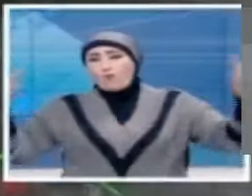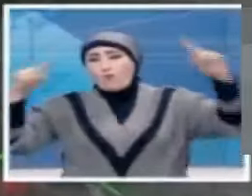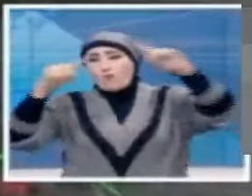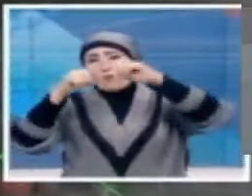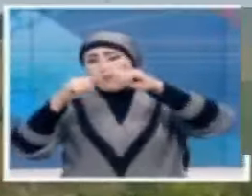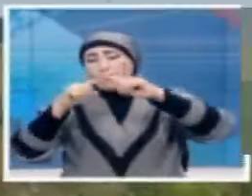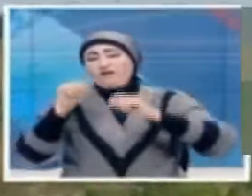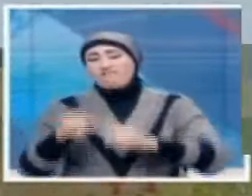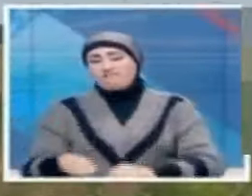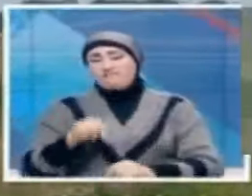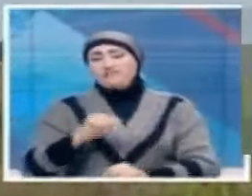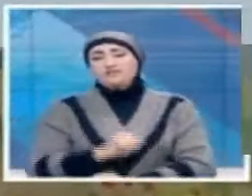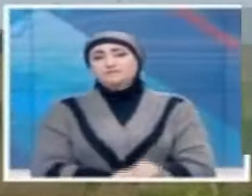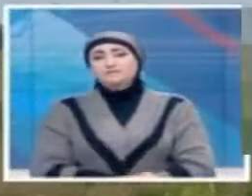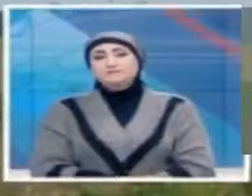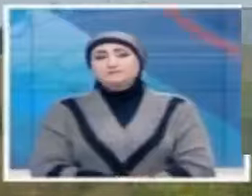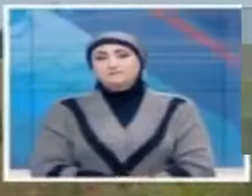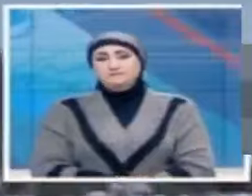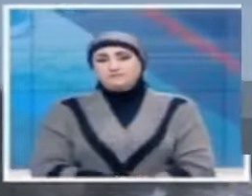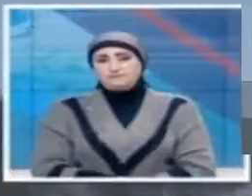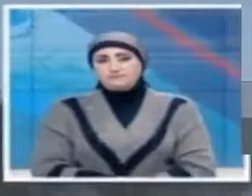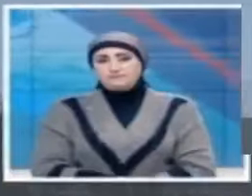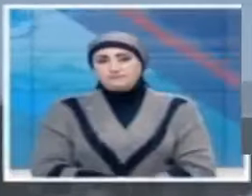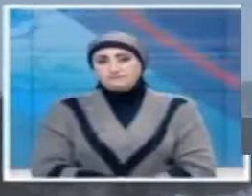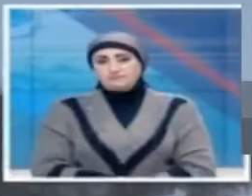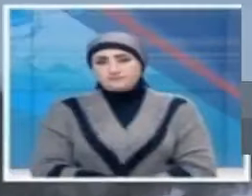الحرب الإلكترونية الأوكرانية.